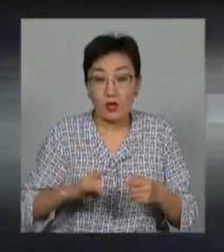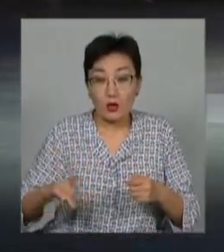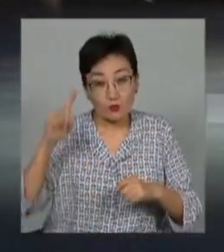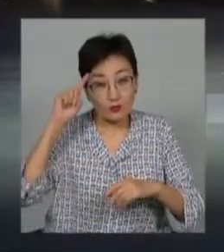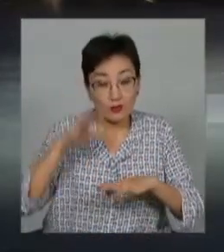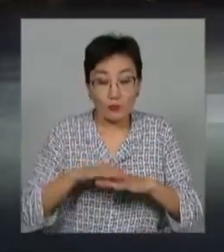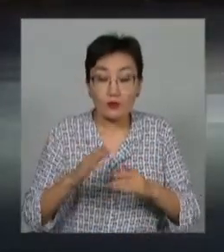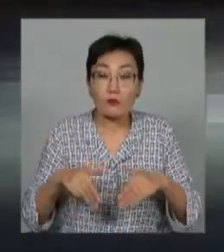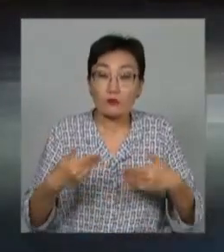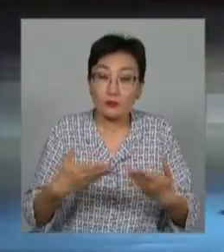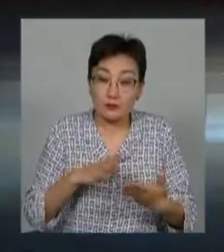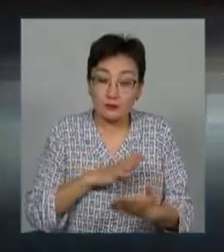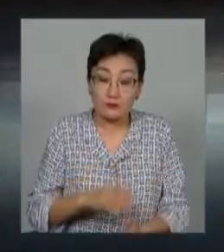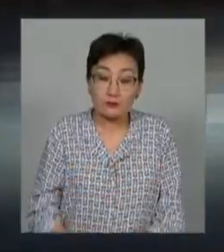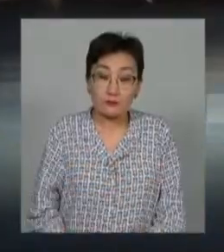әкімдігі құттықтады.